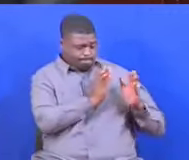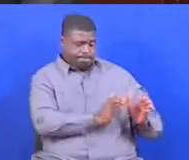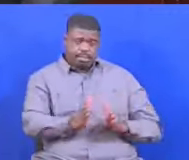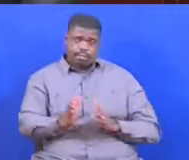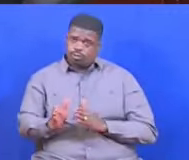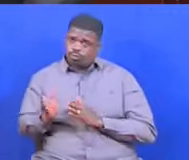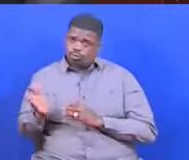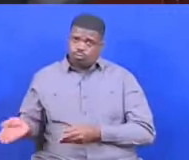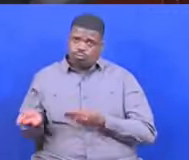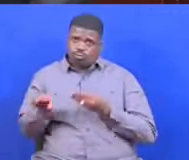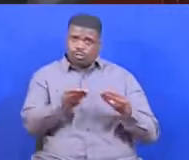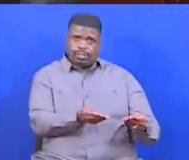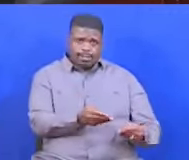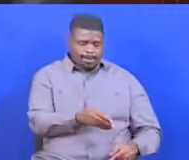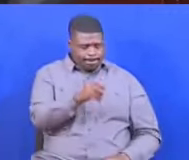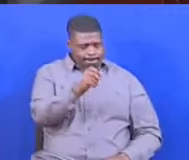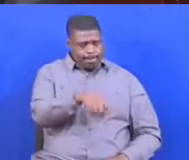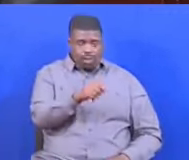mbegu,